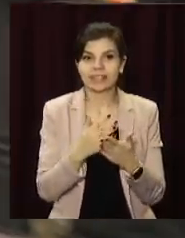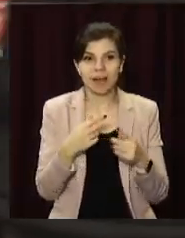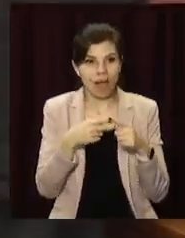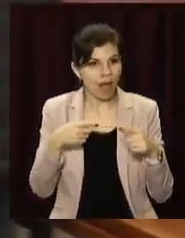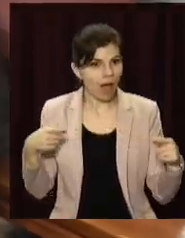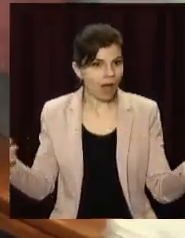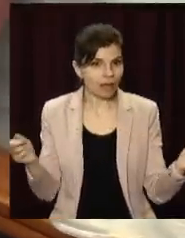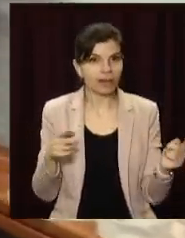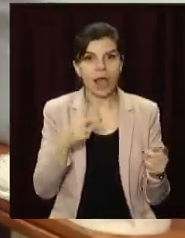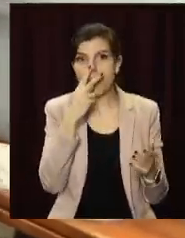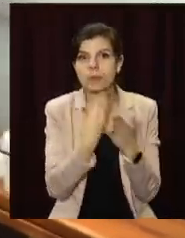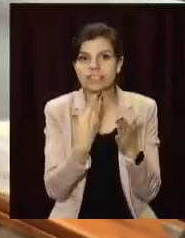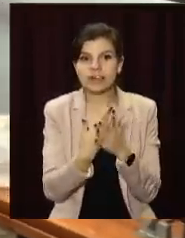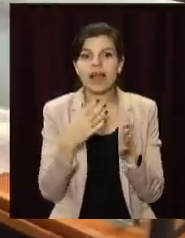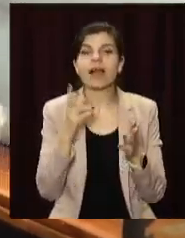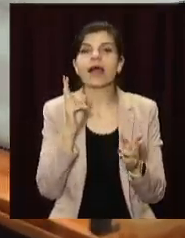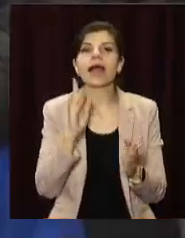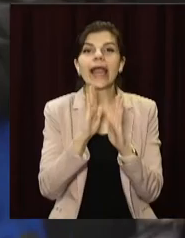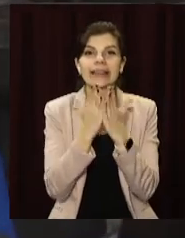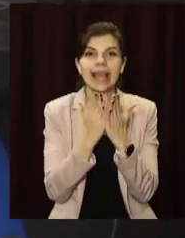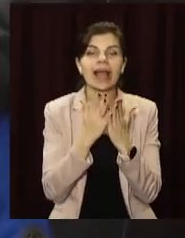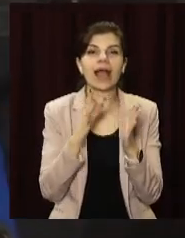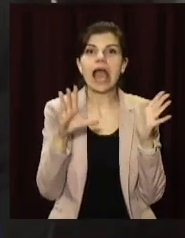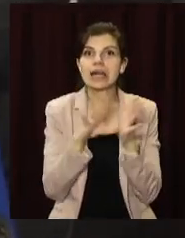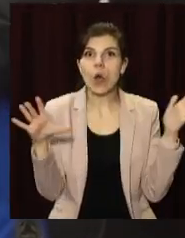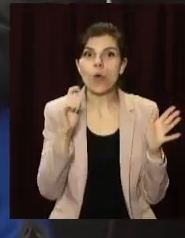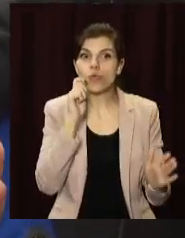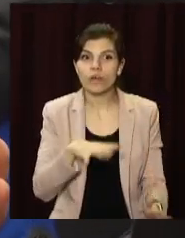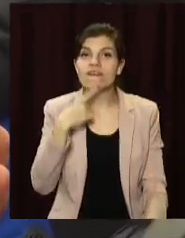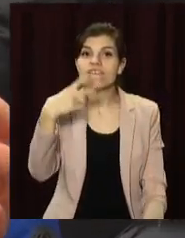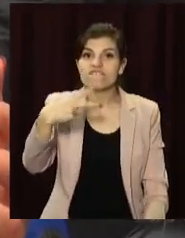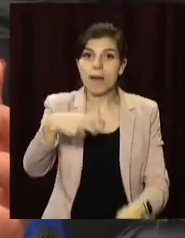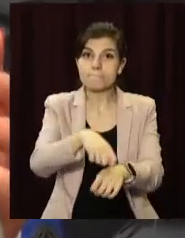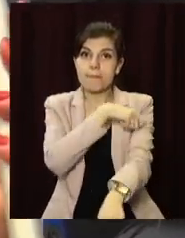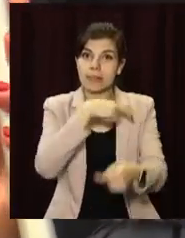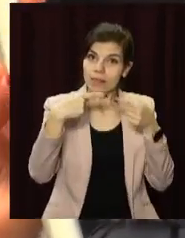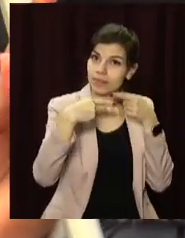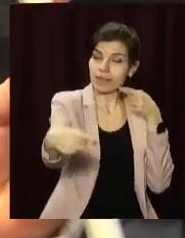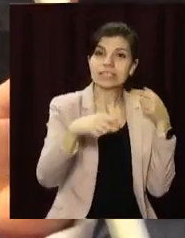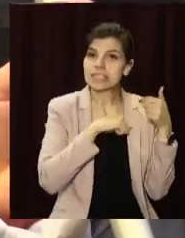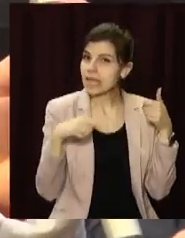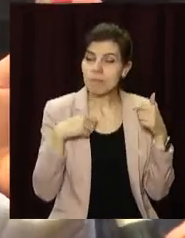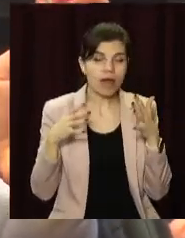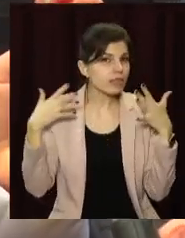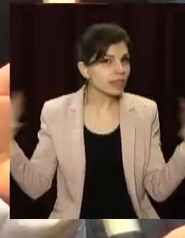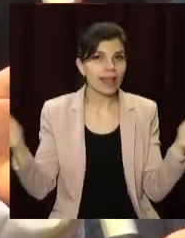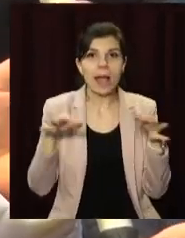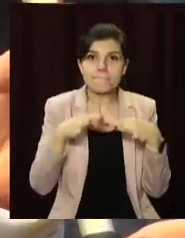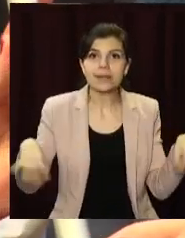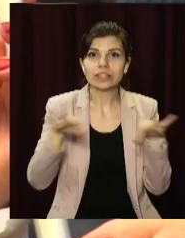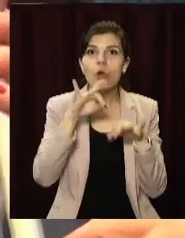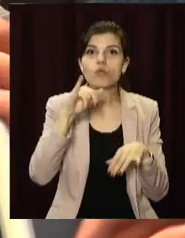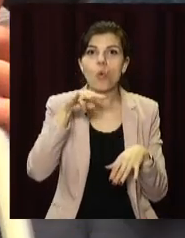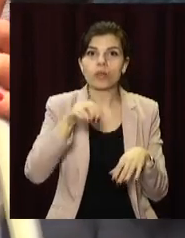фіксують представники Книги рекордів України. 20 метрів, длина, самого длинного блинного рулета